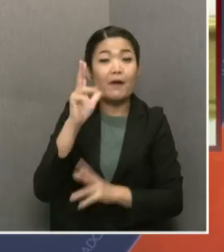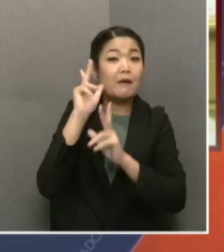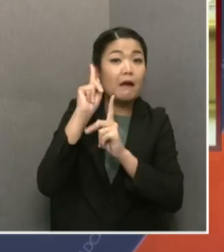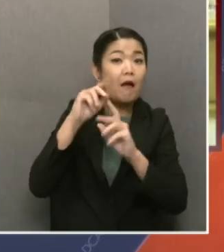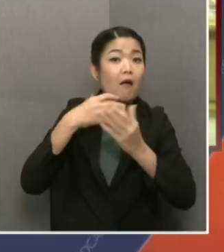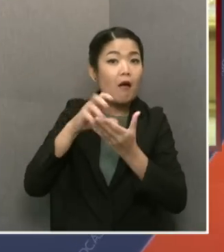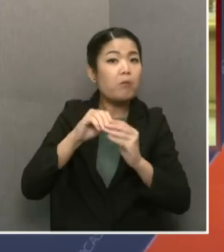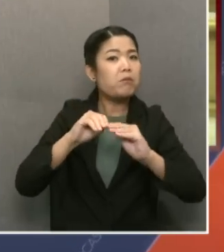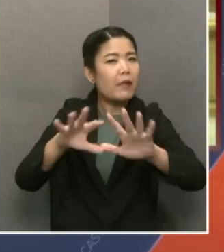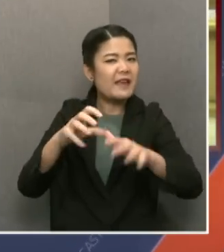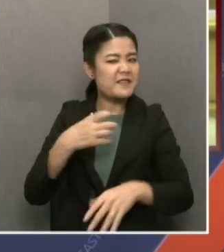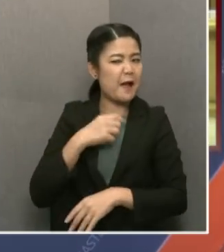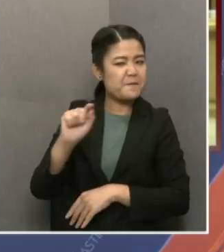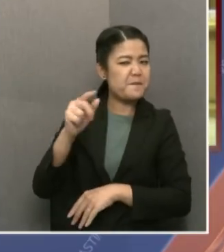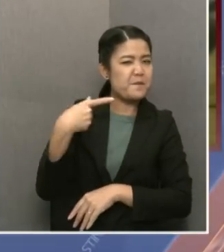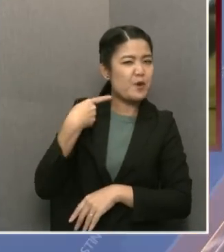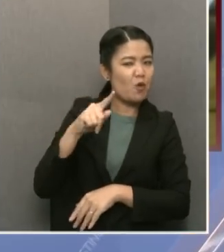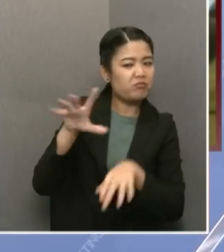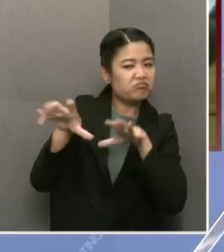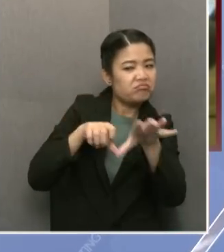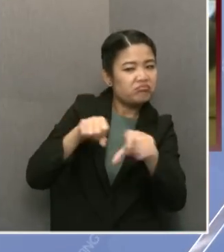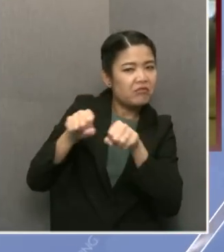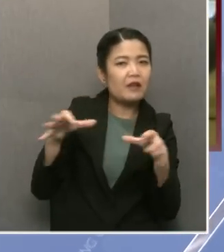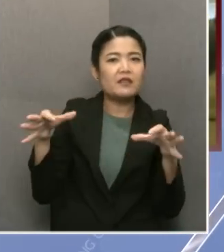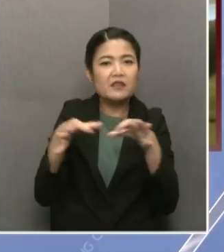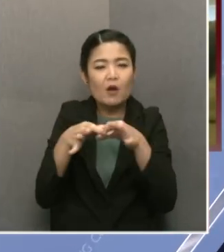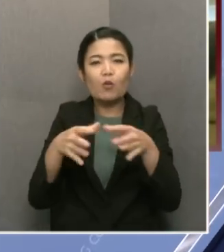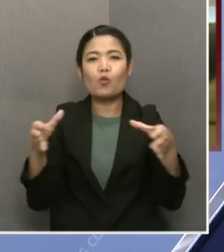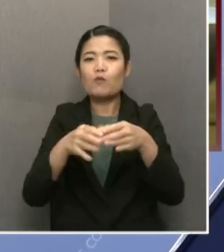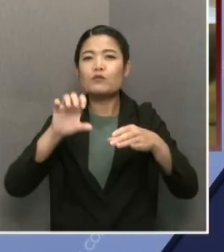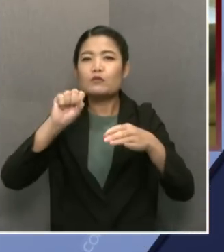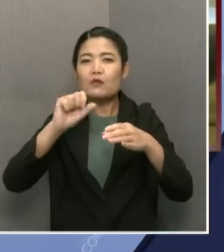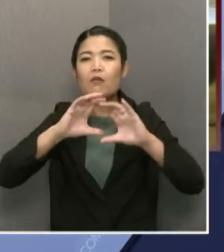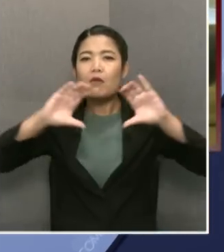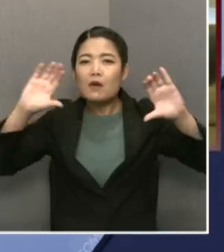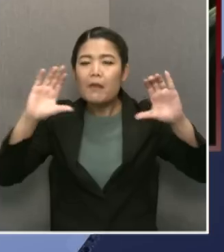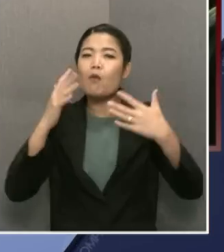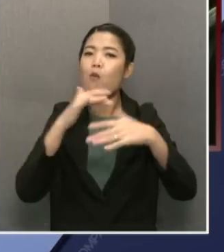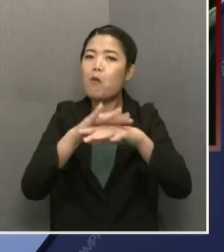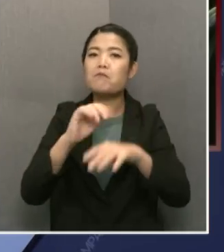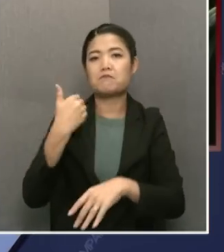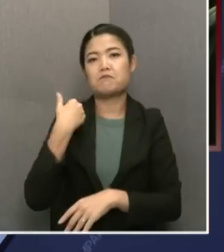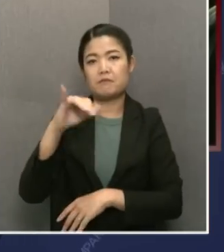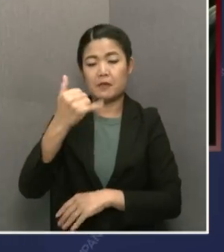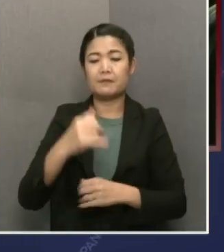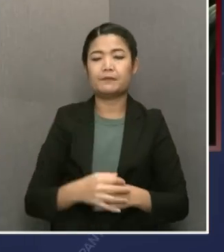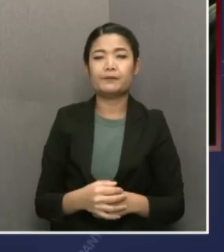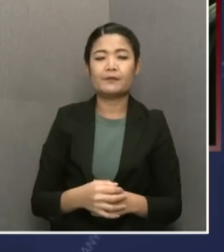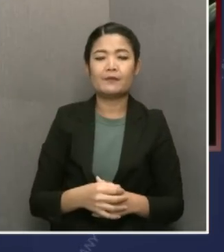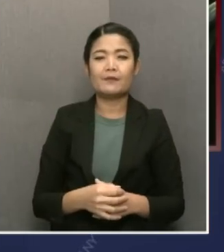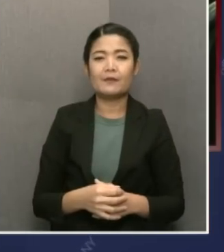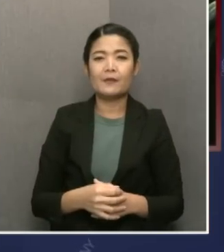เนี่ยก็อาจจะหวังผลต่อกระบวนการในการจัดตั้งรัฐบาลอะไรต่างๆเหล่านี้นะครับดังนั้นเนี่ยในเรื่องเหล่านี้เนี่ย